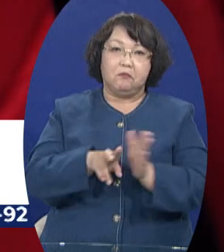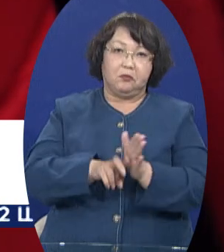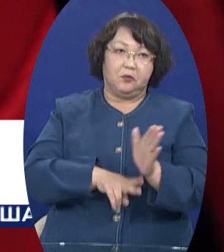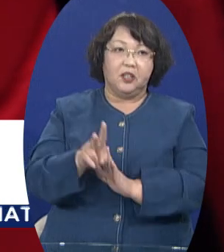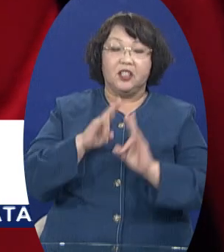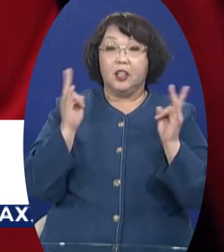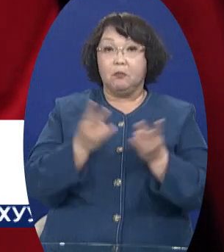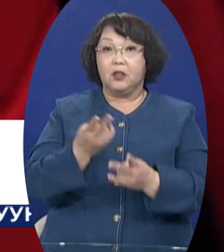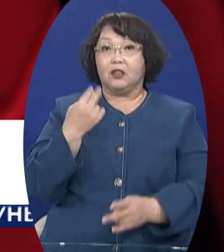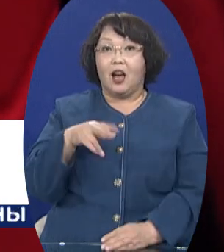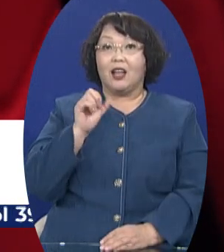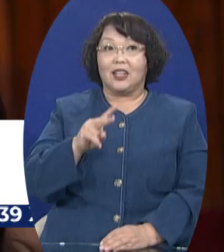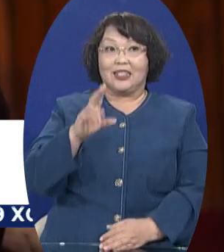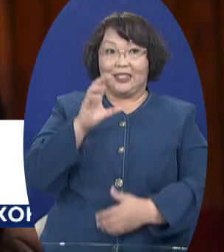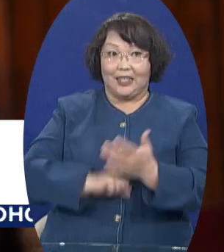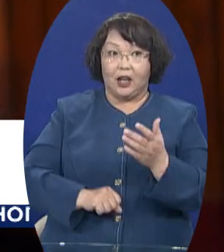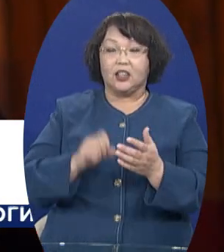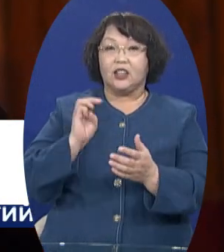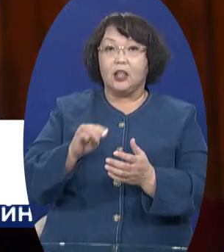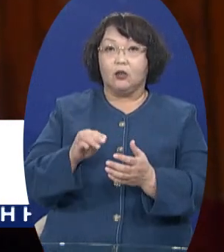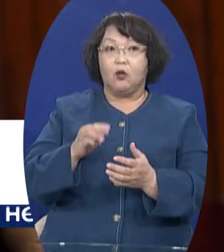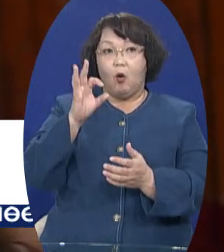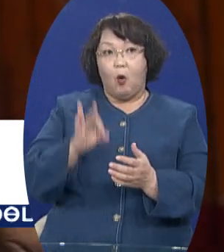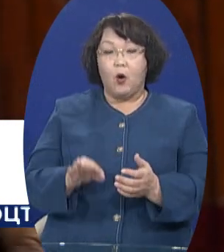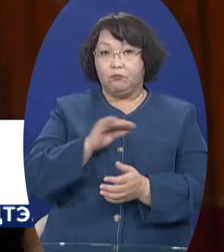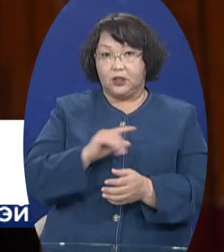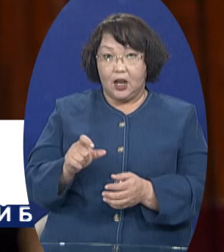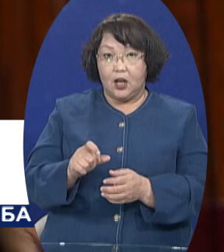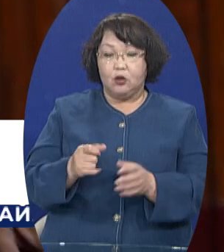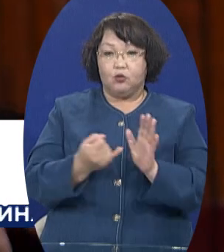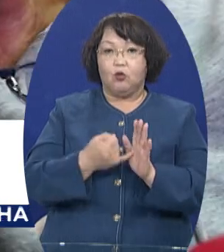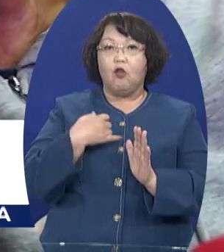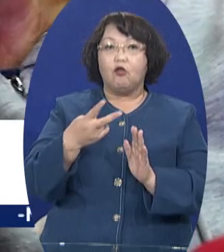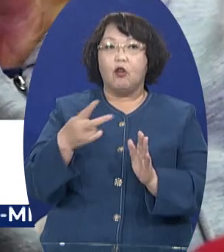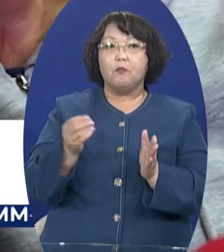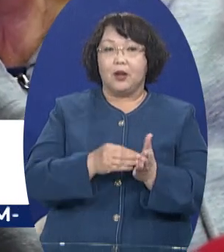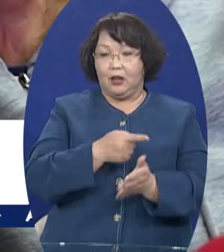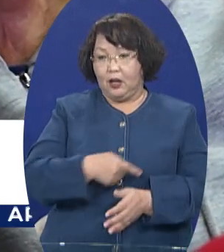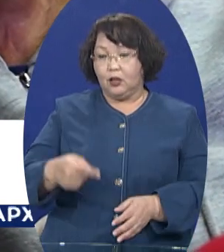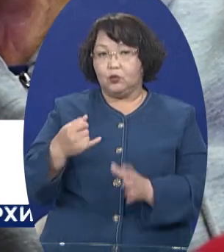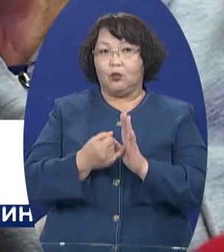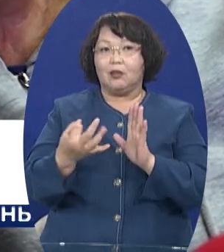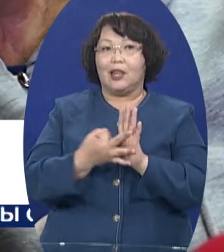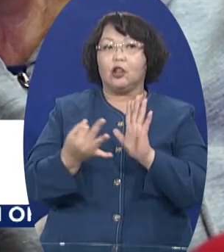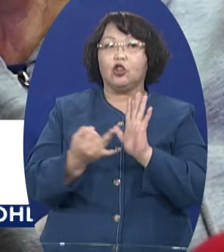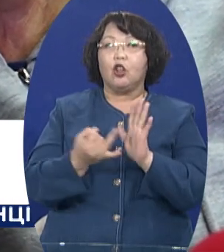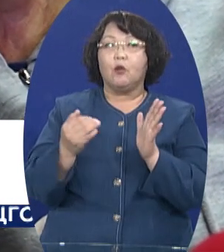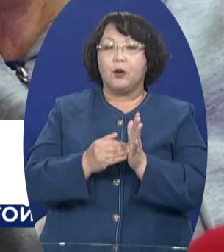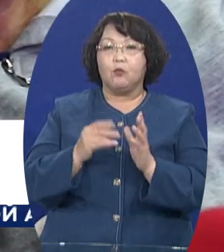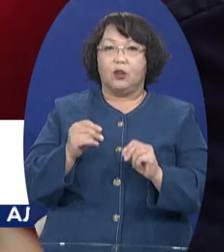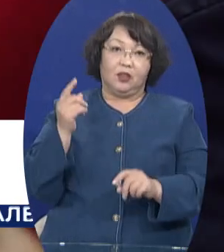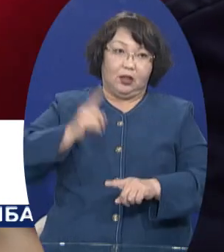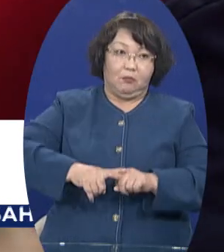даатгалын сангаас олгож байгаа тэтгэврийн хэмжээ дунджаар 622 мянган төгрөгөөс 687 мянган төгрөг болж нэмэгдсэн